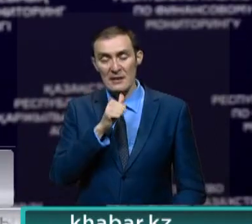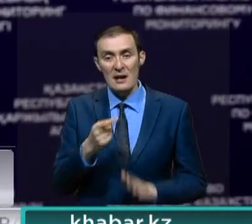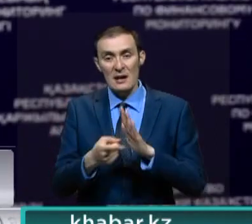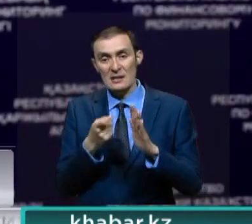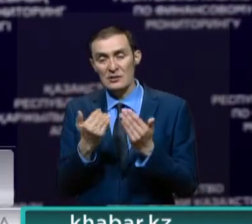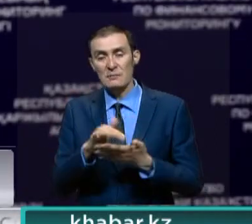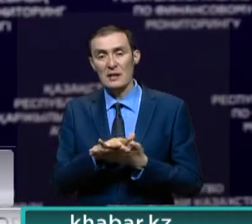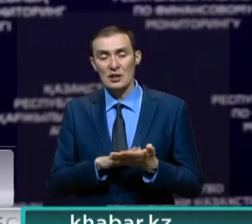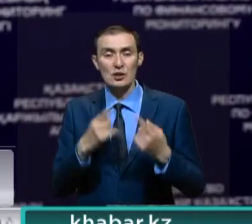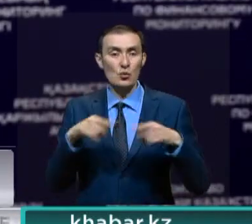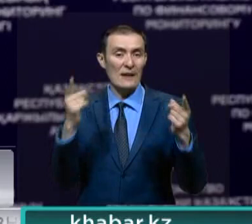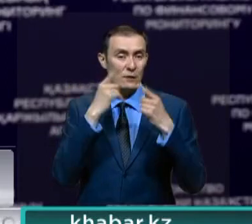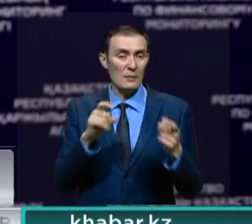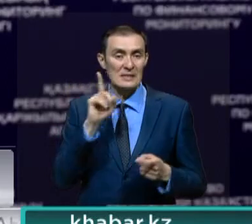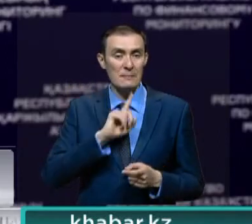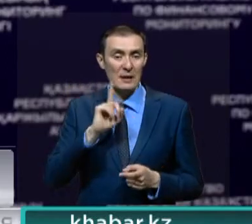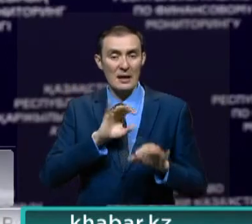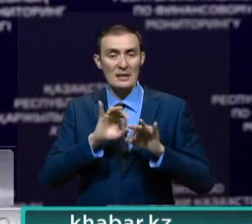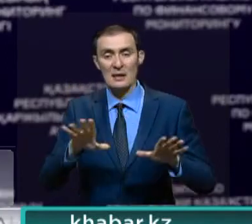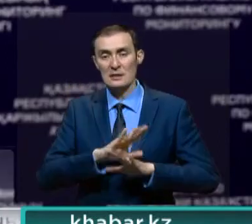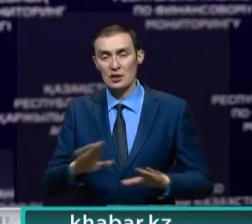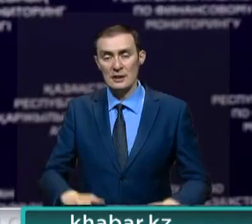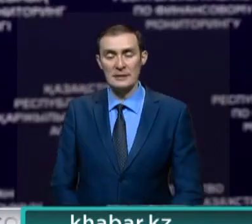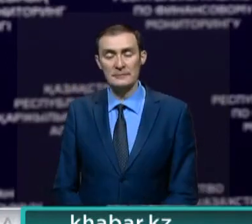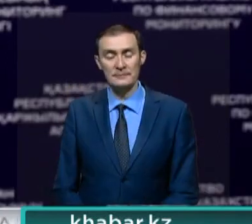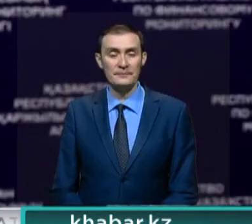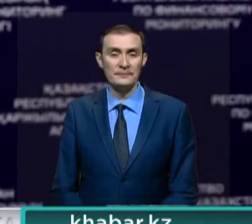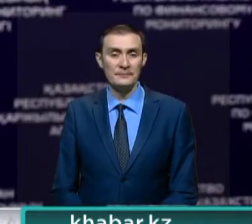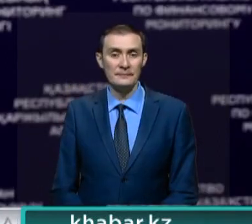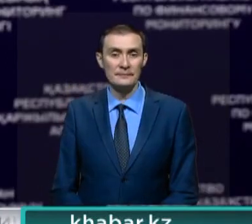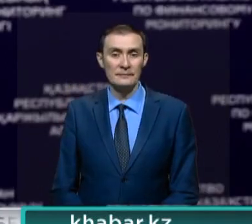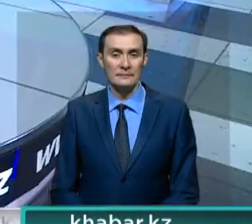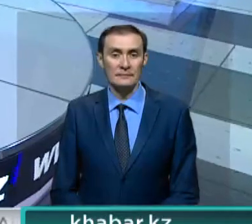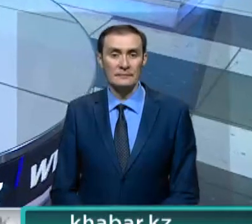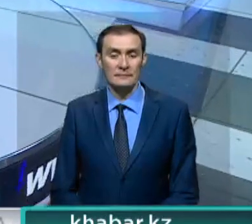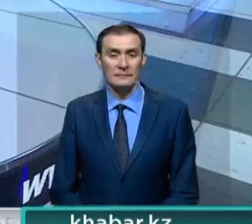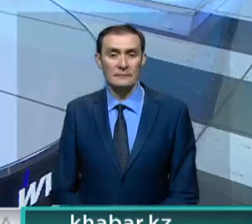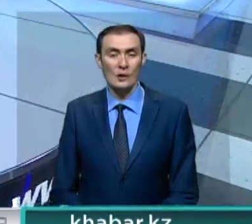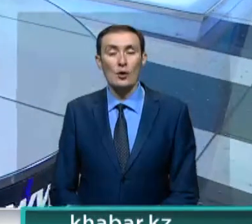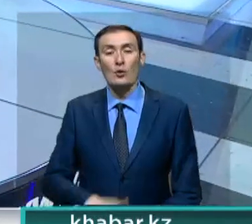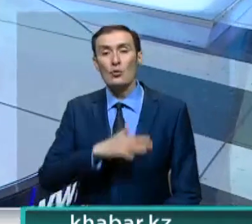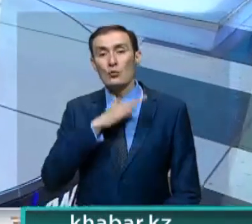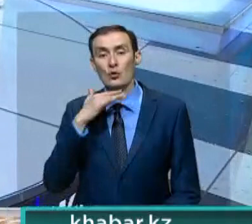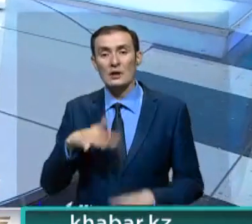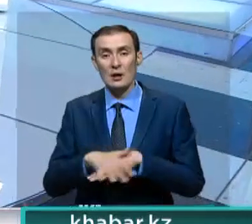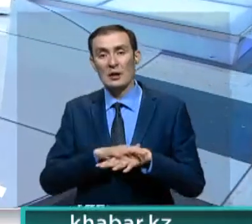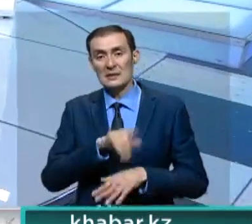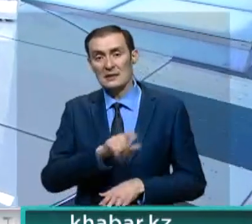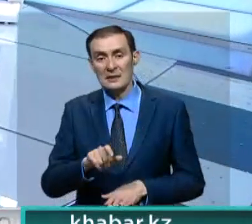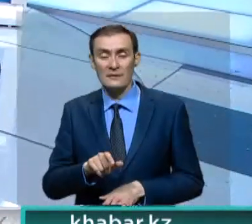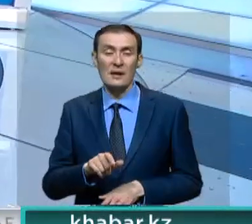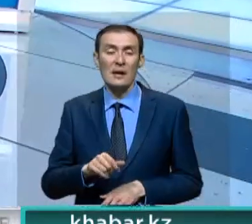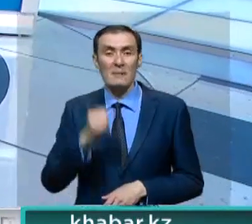Расследование продолжается, и на информация в интересах следствия разглашению не подлежит. У многих казахстанцев